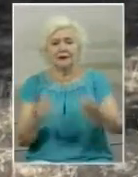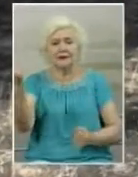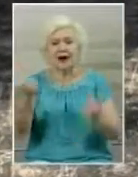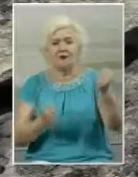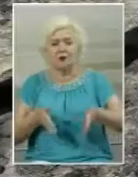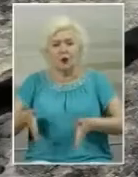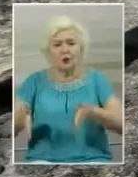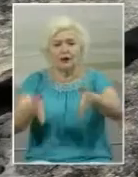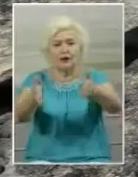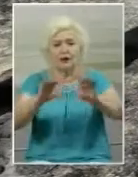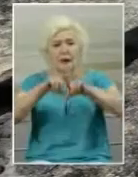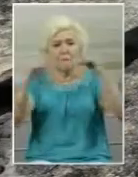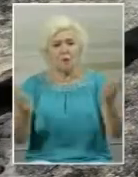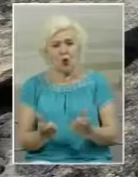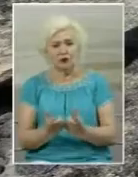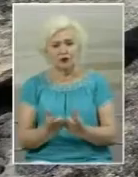автомобільної покришки,